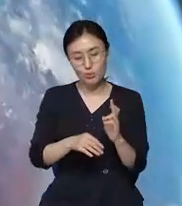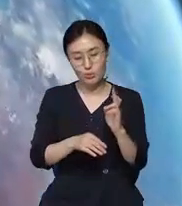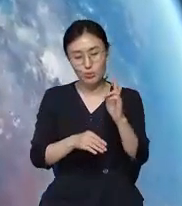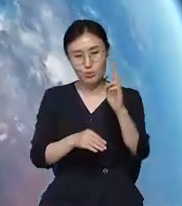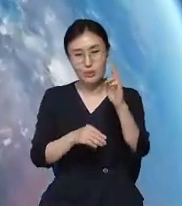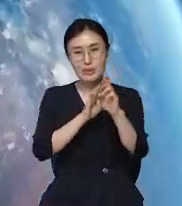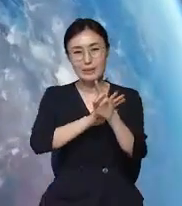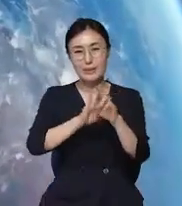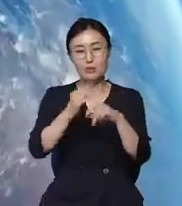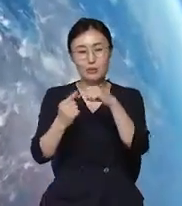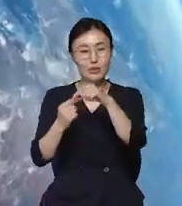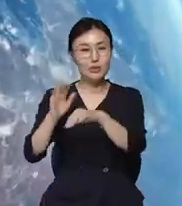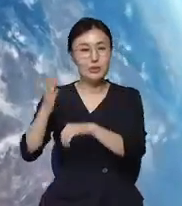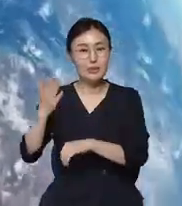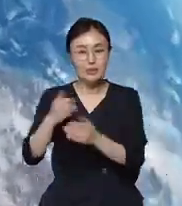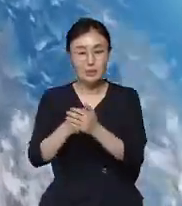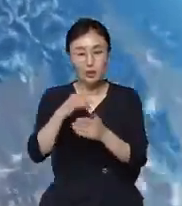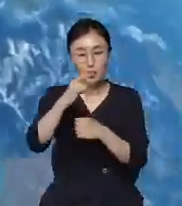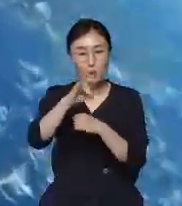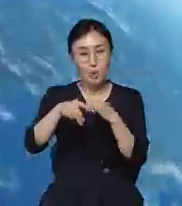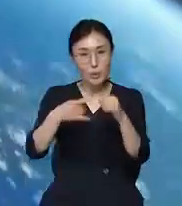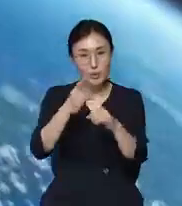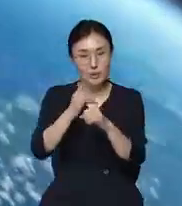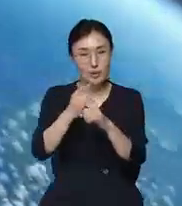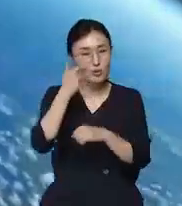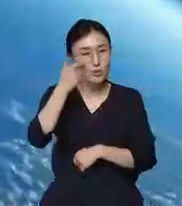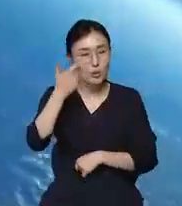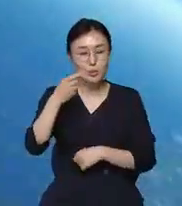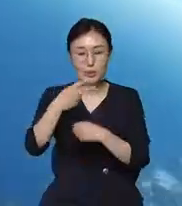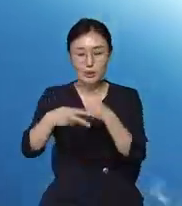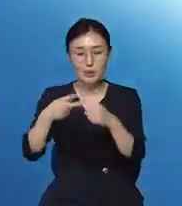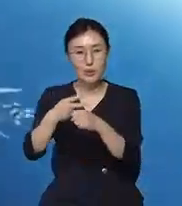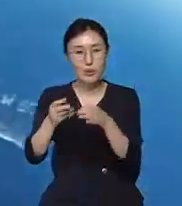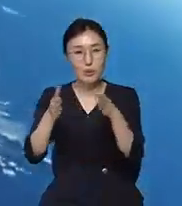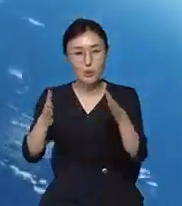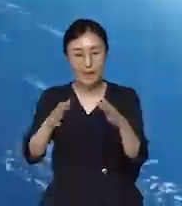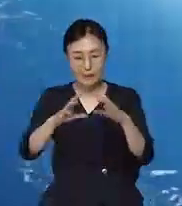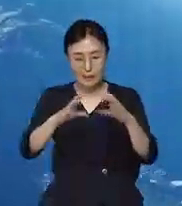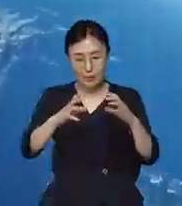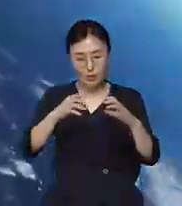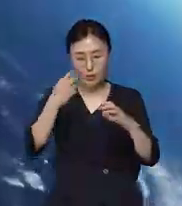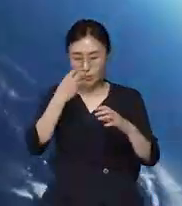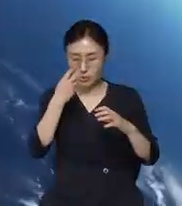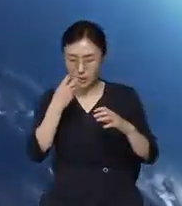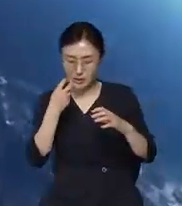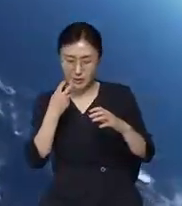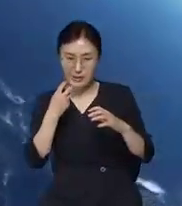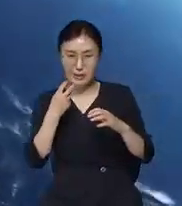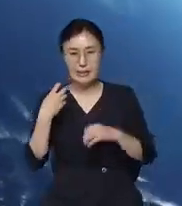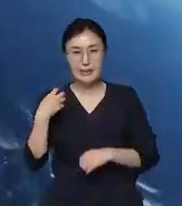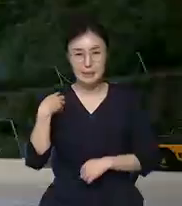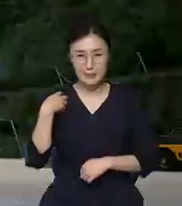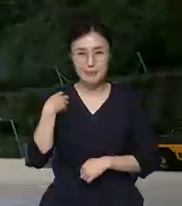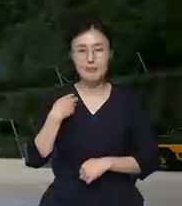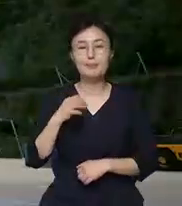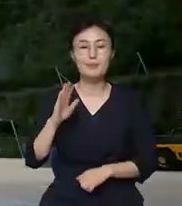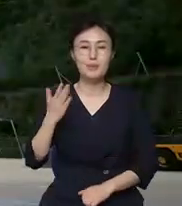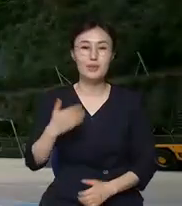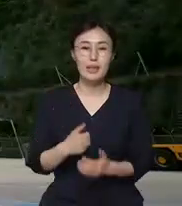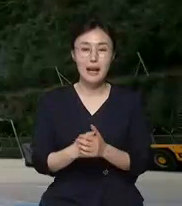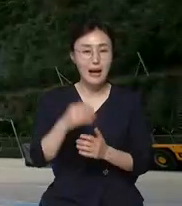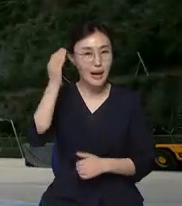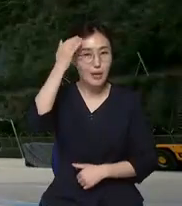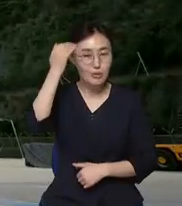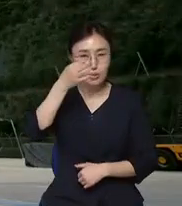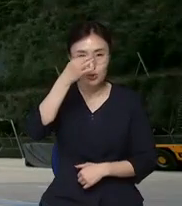이 위성들은 앞으로 짧게는 6개월, 길게는 2년 동안 지구 관측 등의 임무를 수행하게 됩니다. 우리